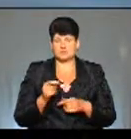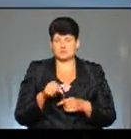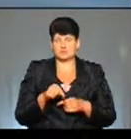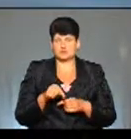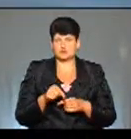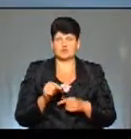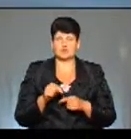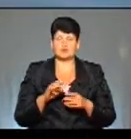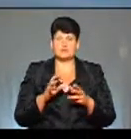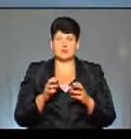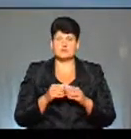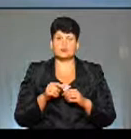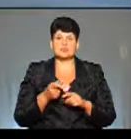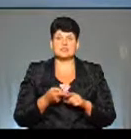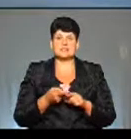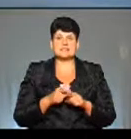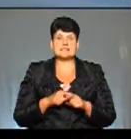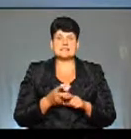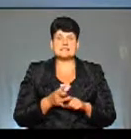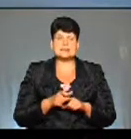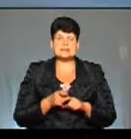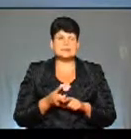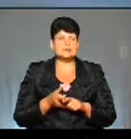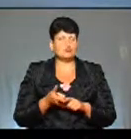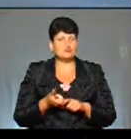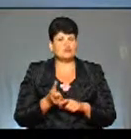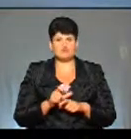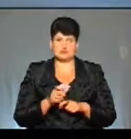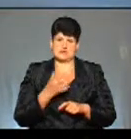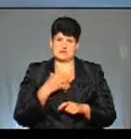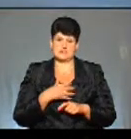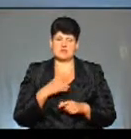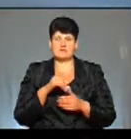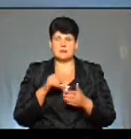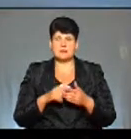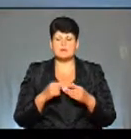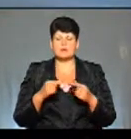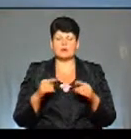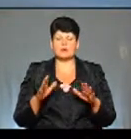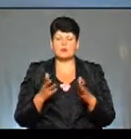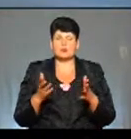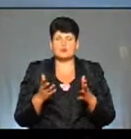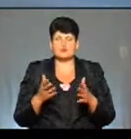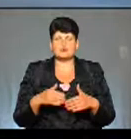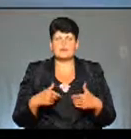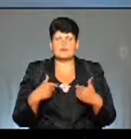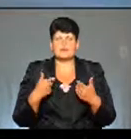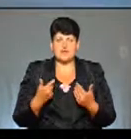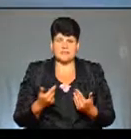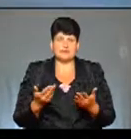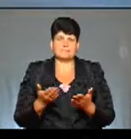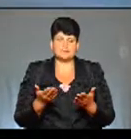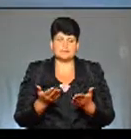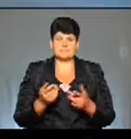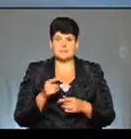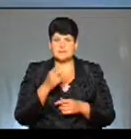тому що це є дуже важливе питання. І зрештою, і при будь-якому, скажімо так, чи зверненні, чи при тому, що